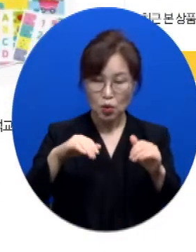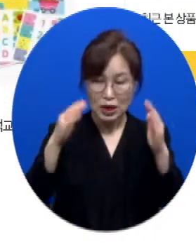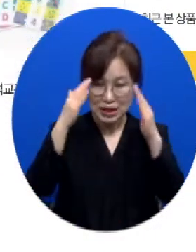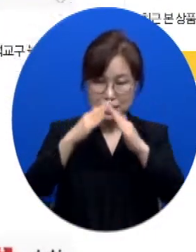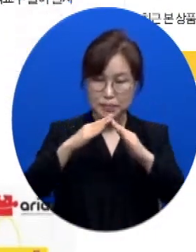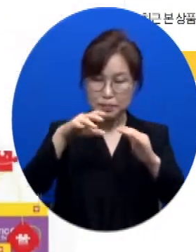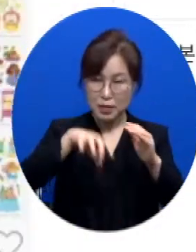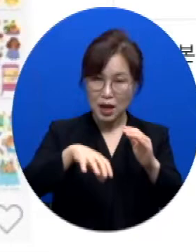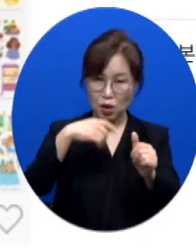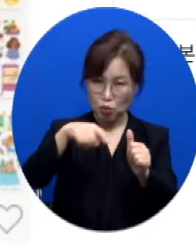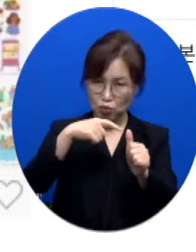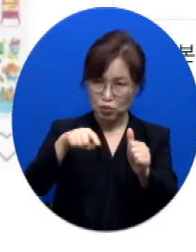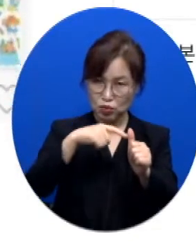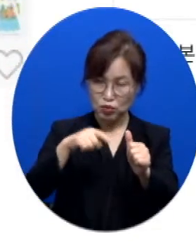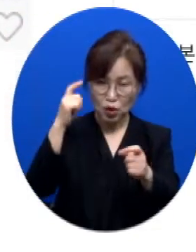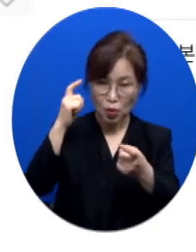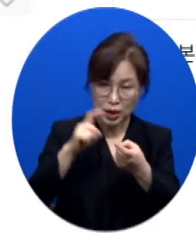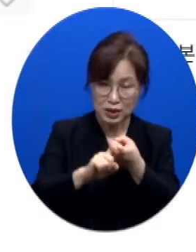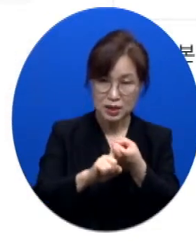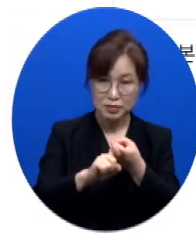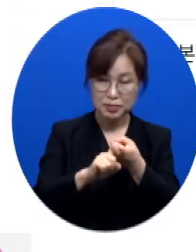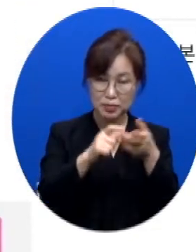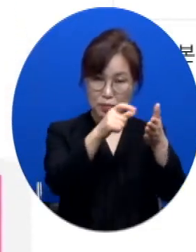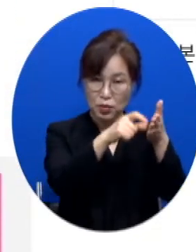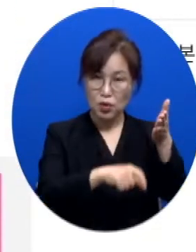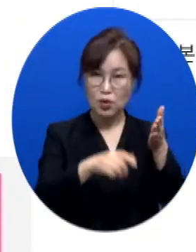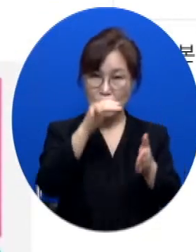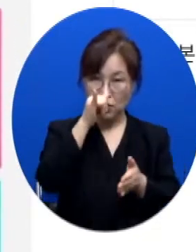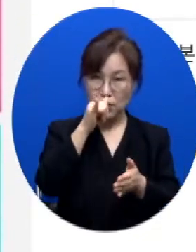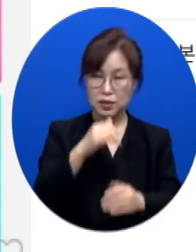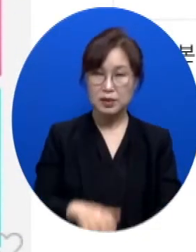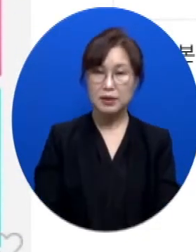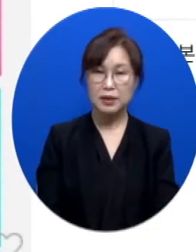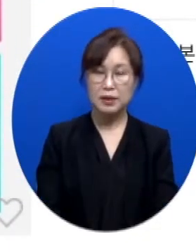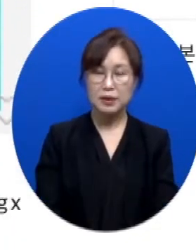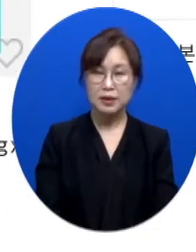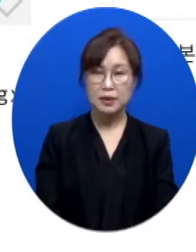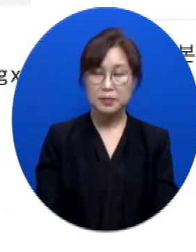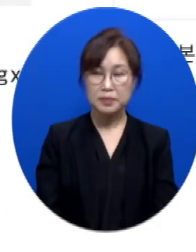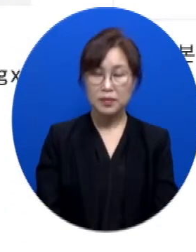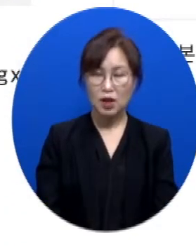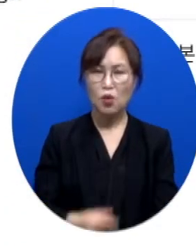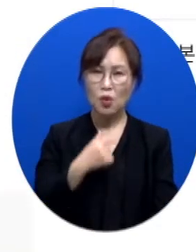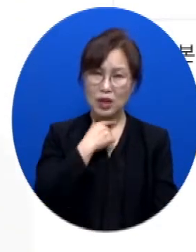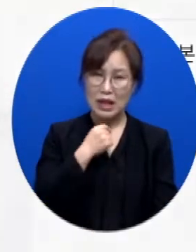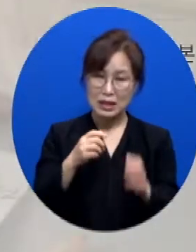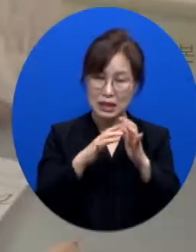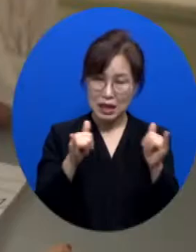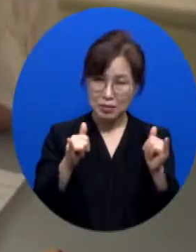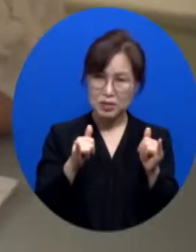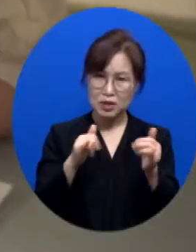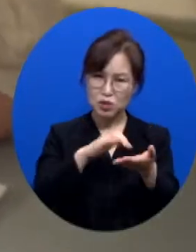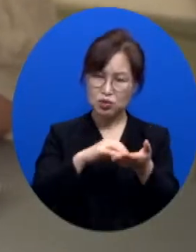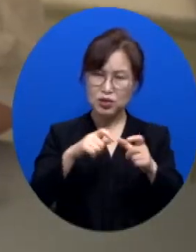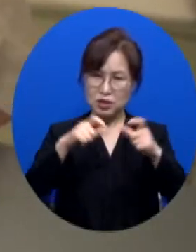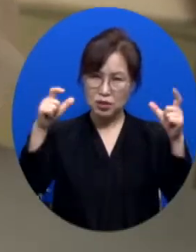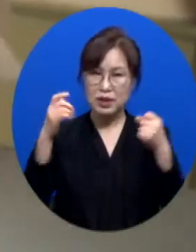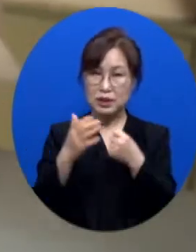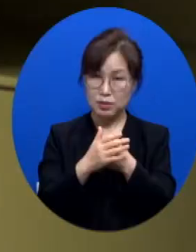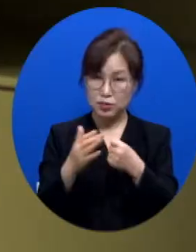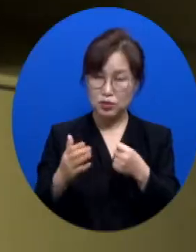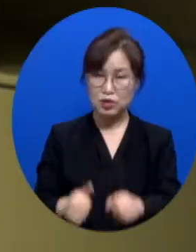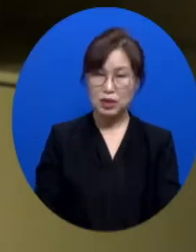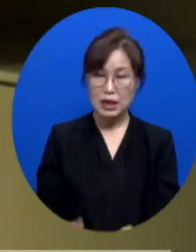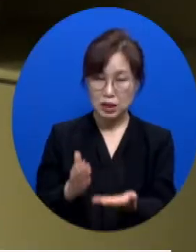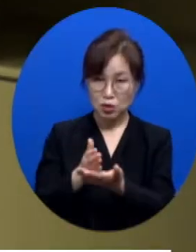정도였는데 이는 코로나19로 가정에서 할 수 있는 교육 방식을 원하는 소비자가 늘어났기 때문입니다.